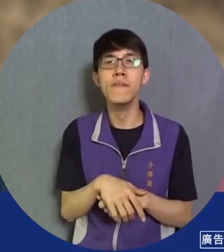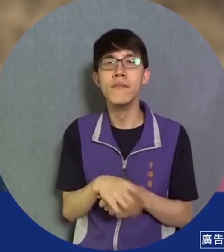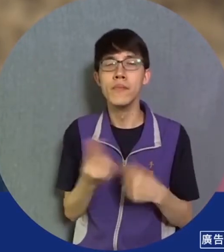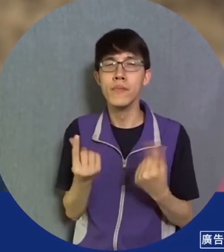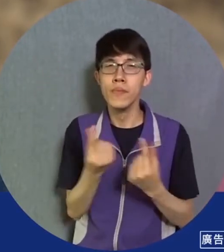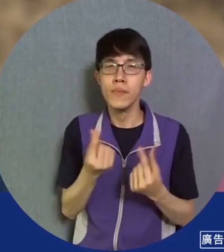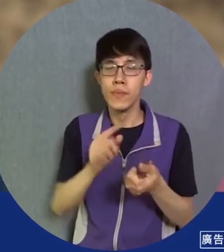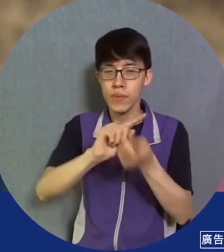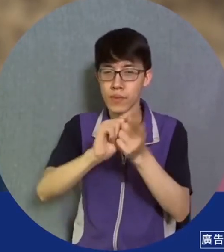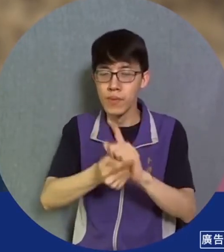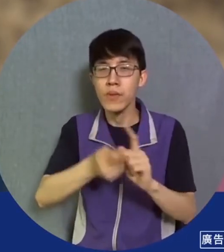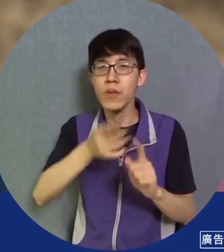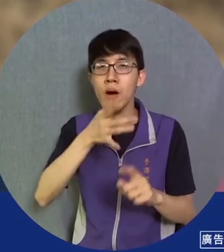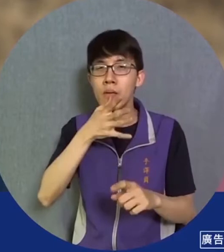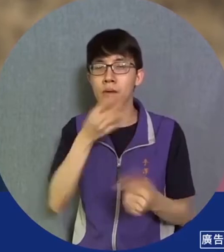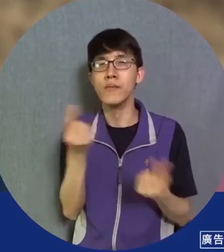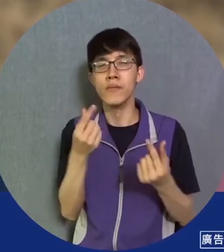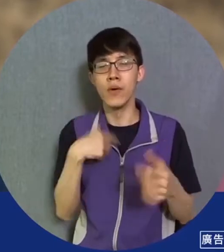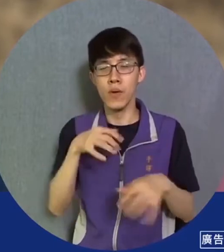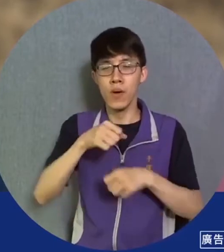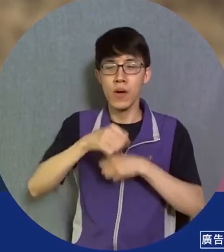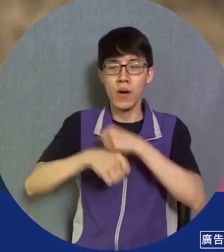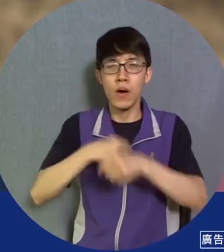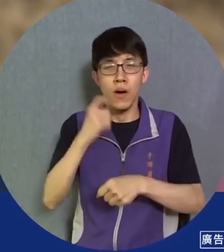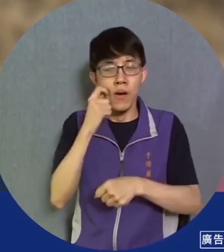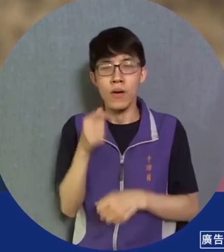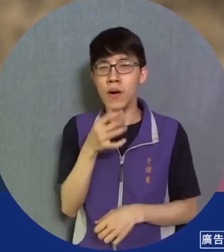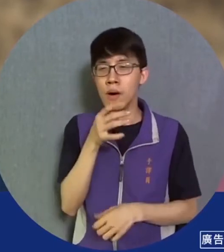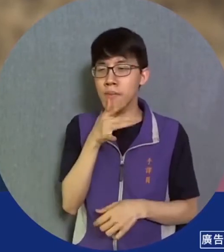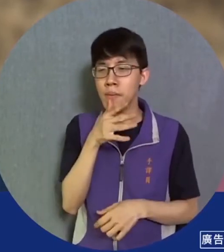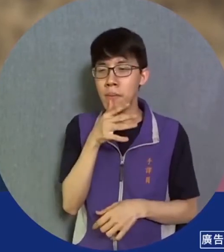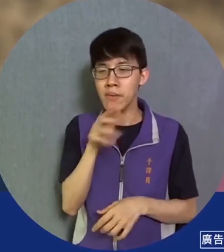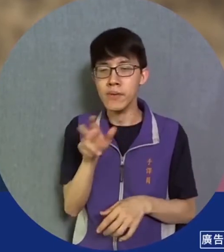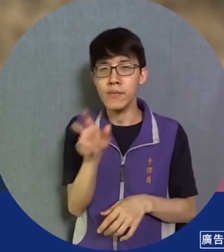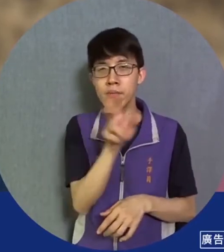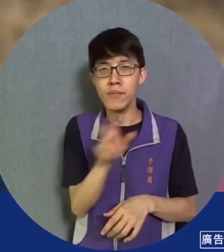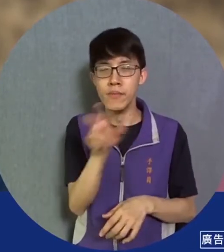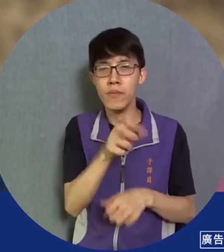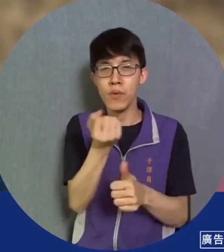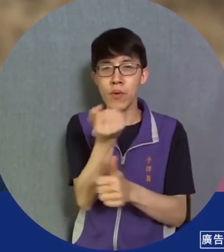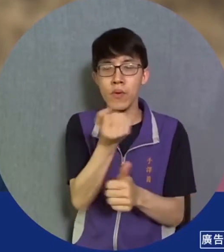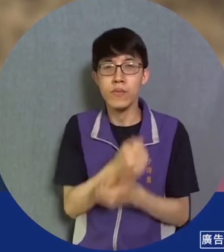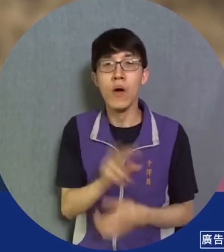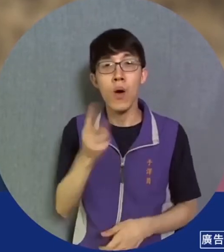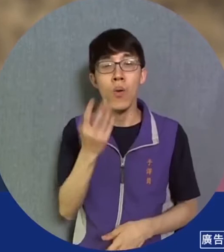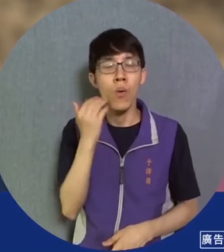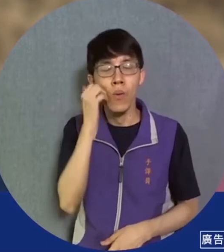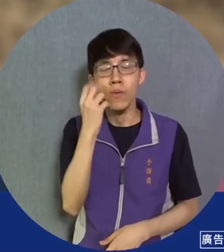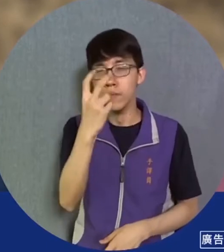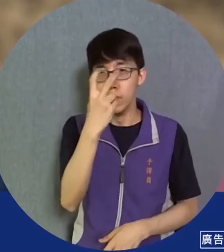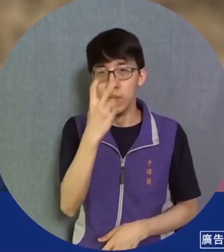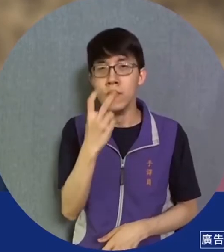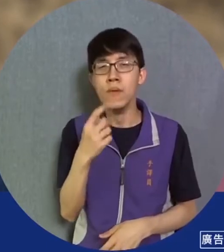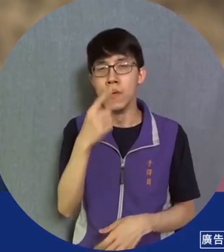语音来控制的这样子的一部电脑，又或者是说，如果你是眼睛不方便的人的话，那可能我就要提供